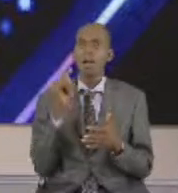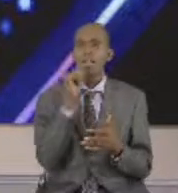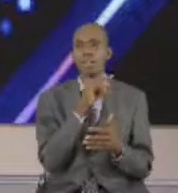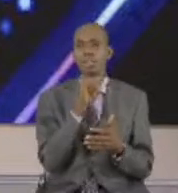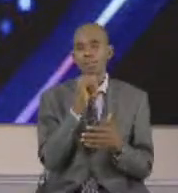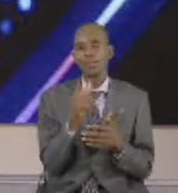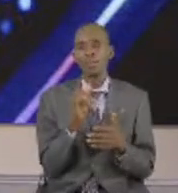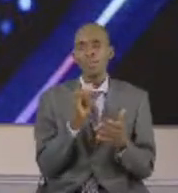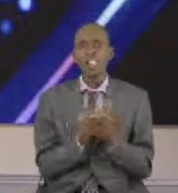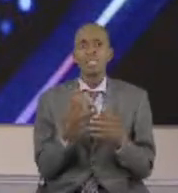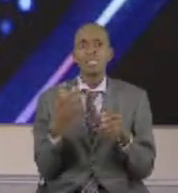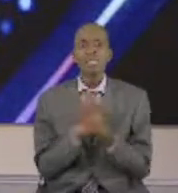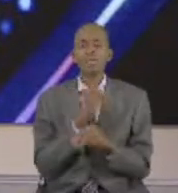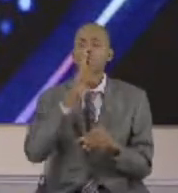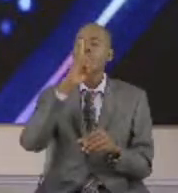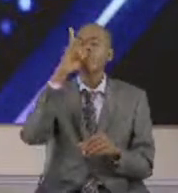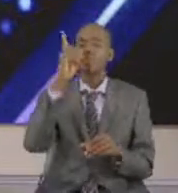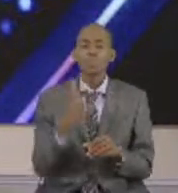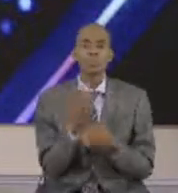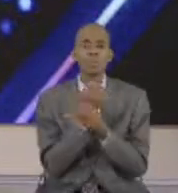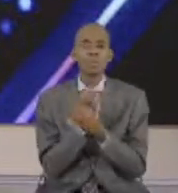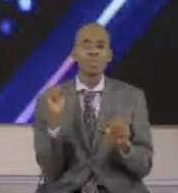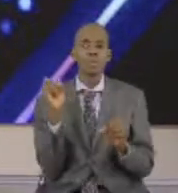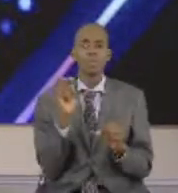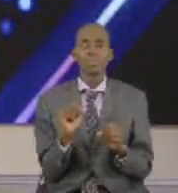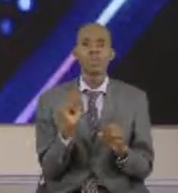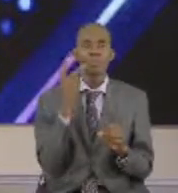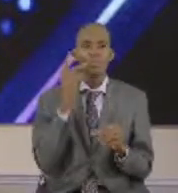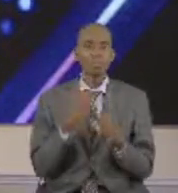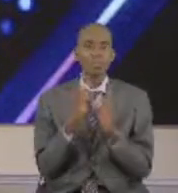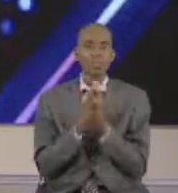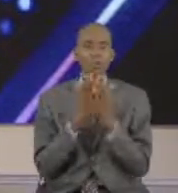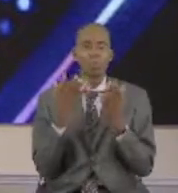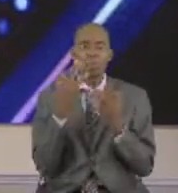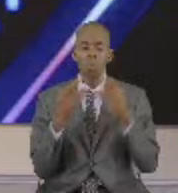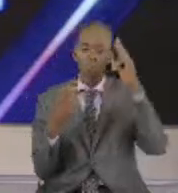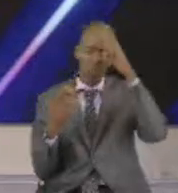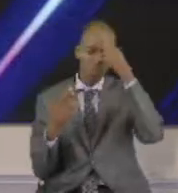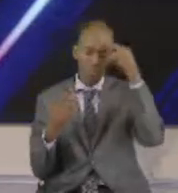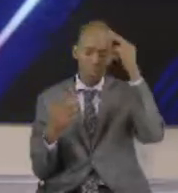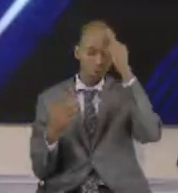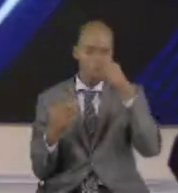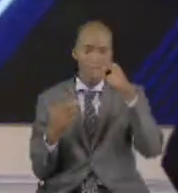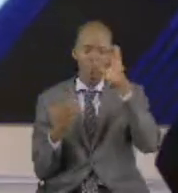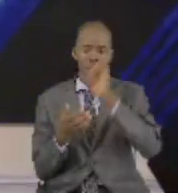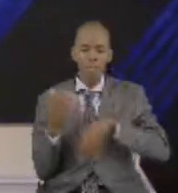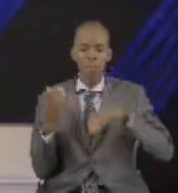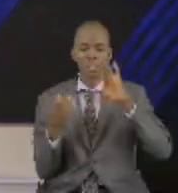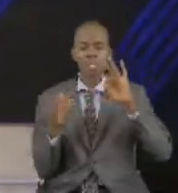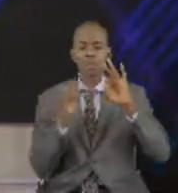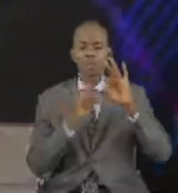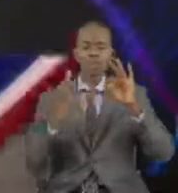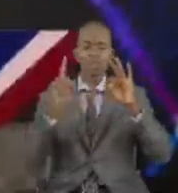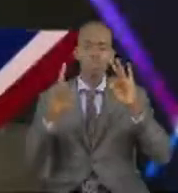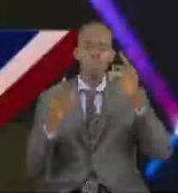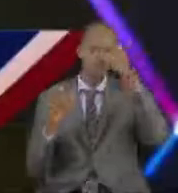m'appointe. Cela exige un salut authentique. Voyons Romains chapitre 9. Romains chapitre